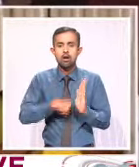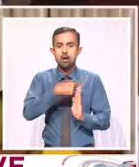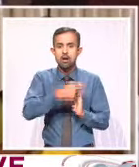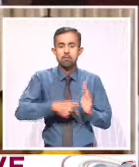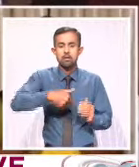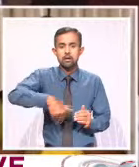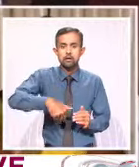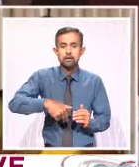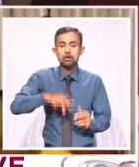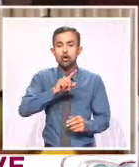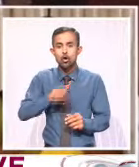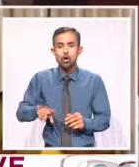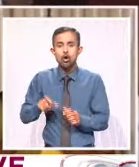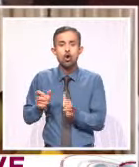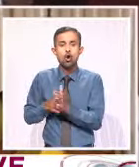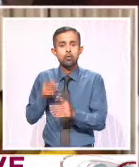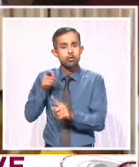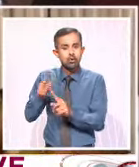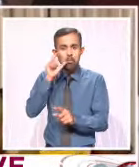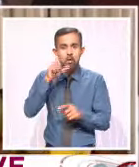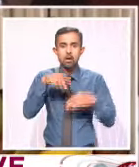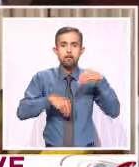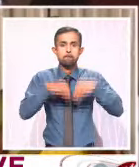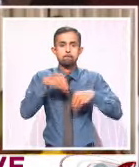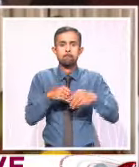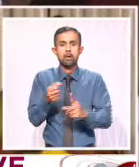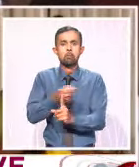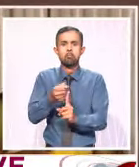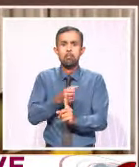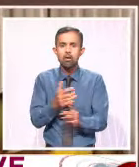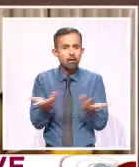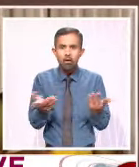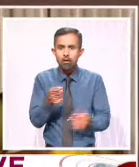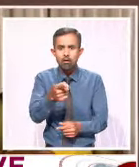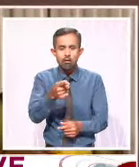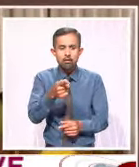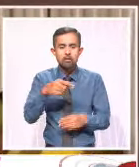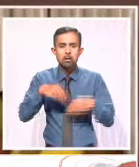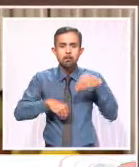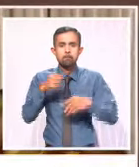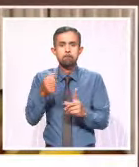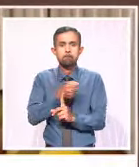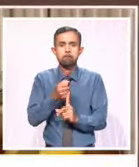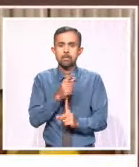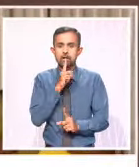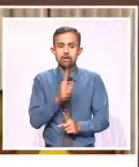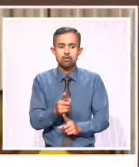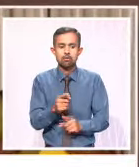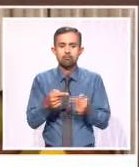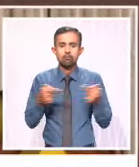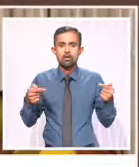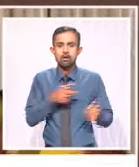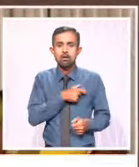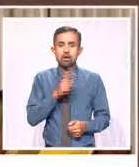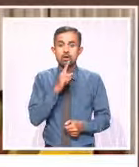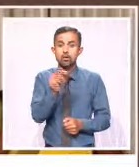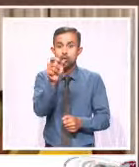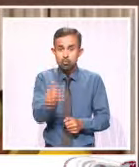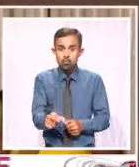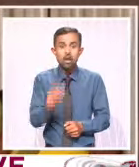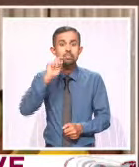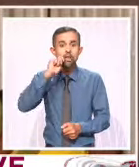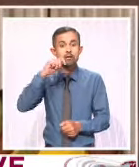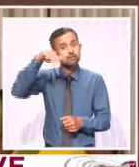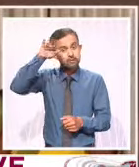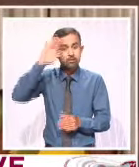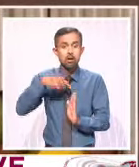ලංකා ක්‍රිකට් ඉන්ටරිම් කමිටි එක ගැන හොයන්න. ඒක දේශපාලන ඇගිලි ගැසීමක් නෙවෙයිද? මෙතන මේ දේශපාලන මැදිහත් වීම කිව්වට මම මේ විපක්ෂ නායකතුමාට කියන්නේ ඔබතුමාගේ පියා